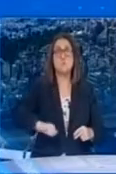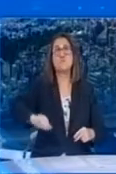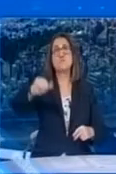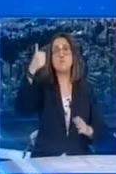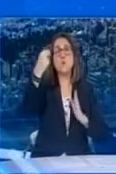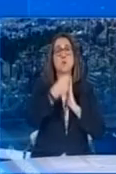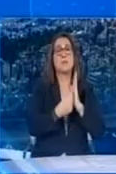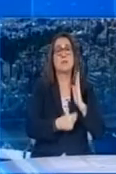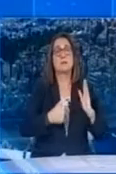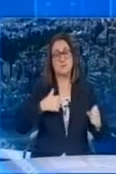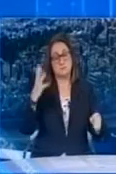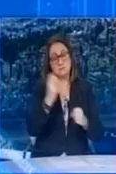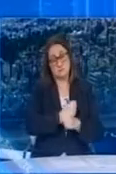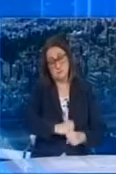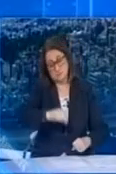Μητσοτάκης.